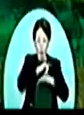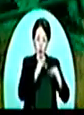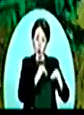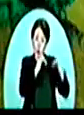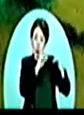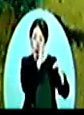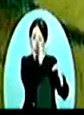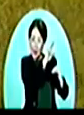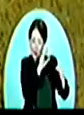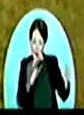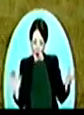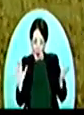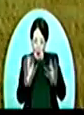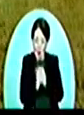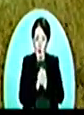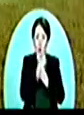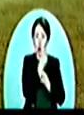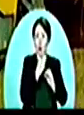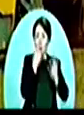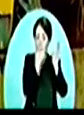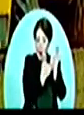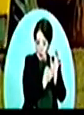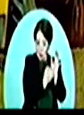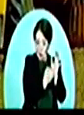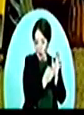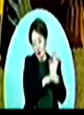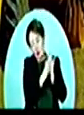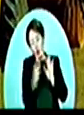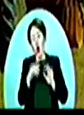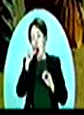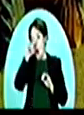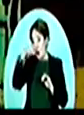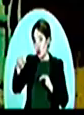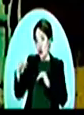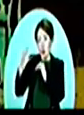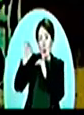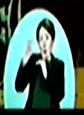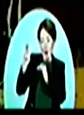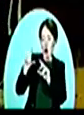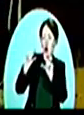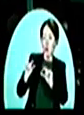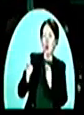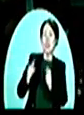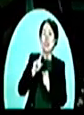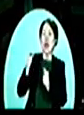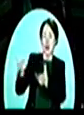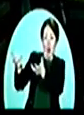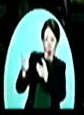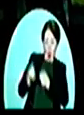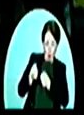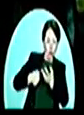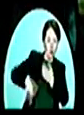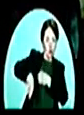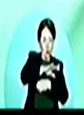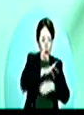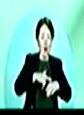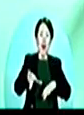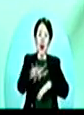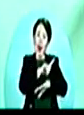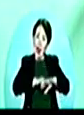хамтран 2017-оос Оросын холбооны улсын хөгжлийн банкны хөнгөлттэй зээлийн хөрөнгөөр газар